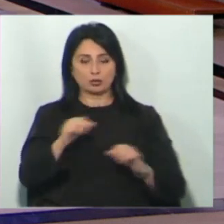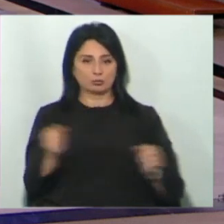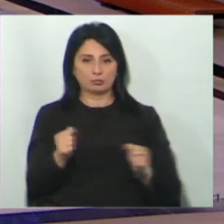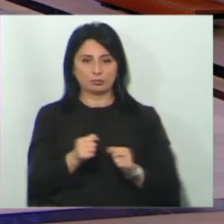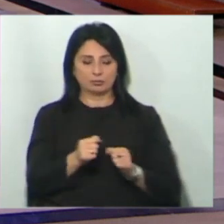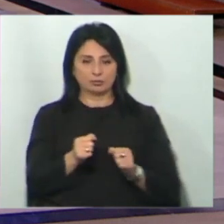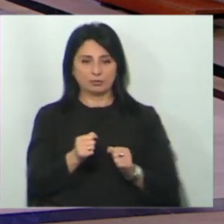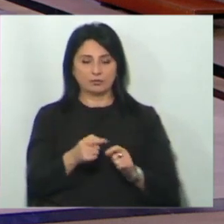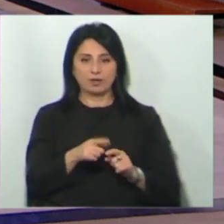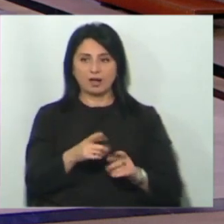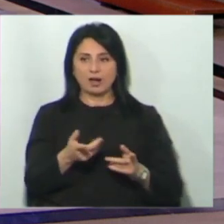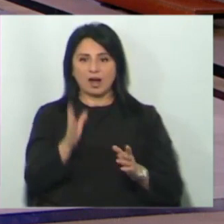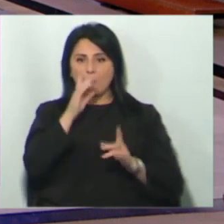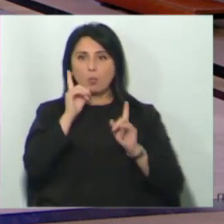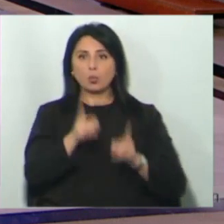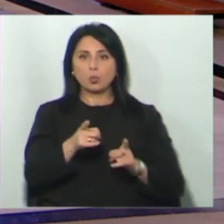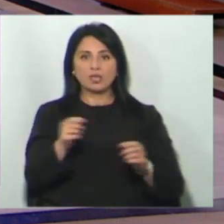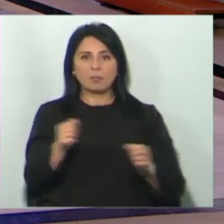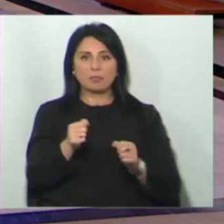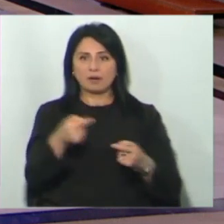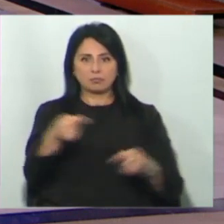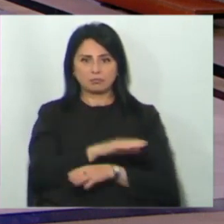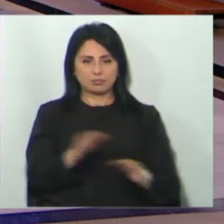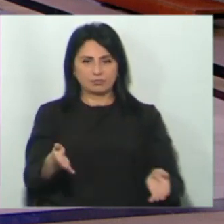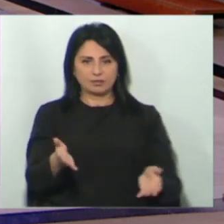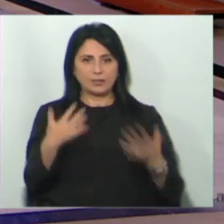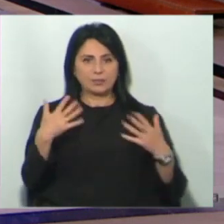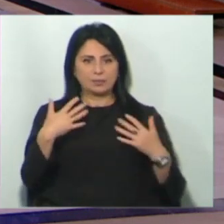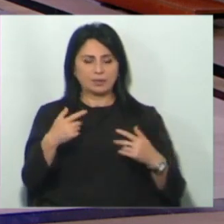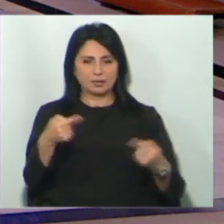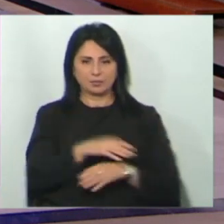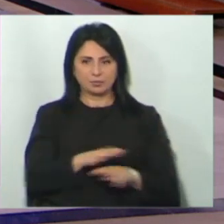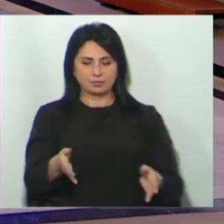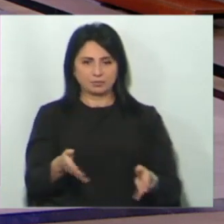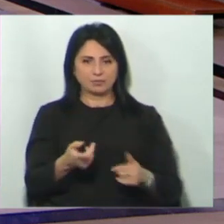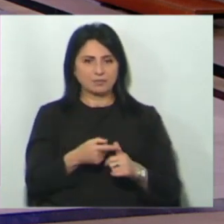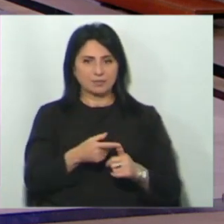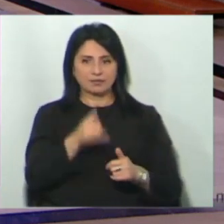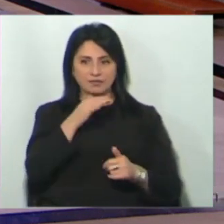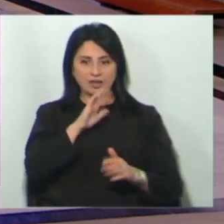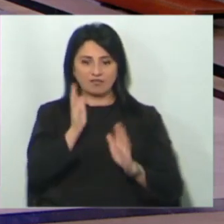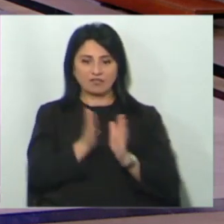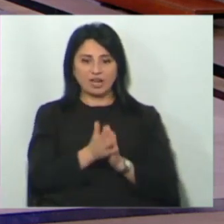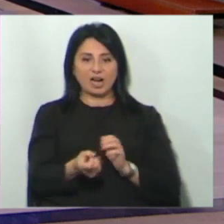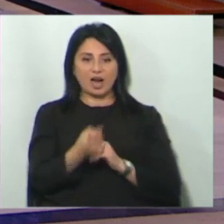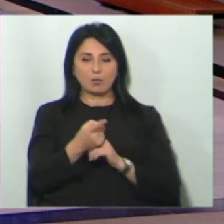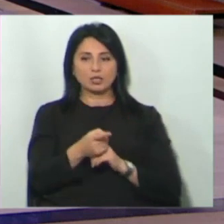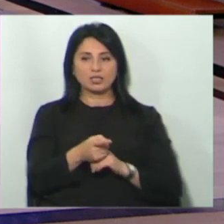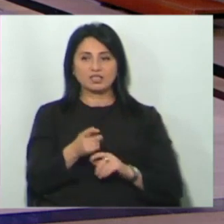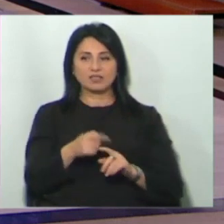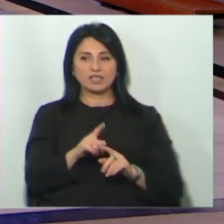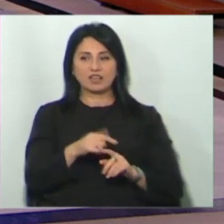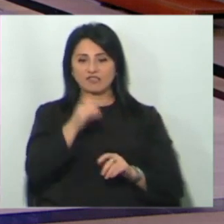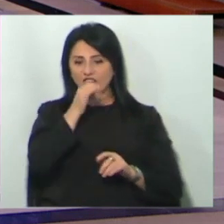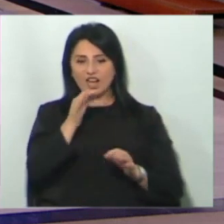ისევ რაღაც არაბუნებრივი სიცივე თუ სიკრილე შეგვეპარა. ეს ყველაფერი გამოწვეულია, რომელსაც